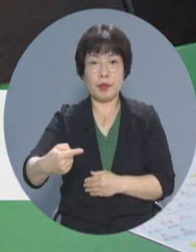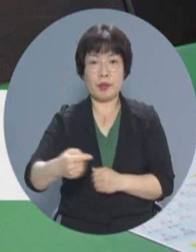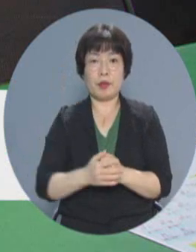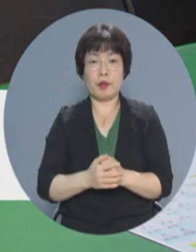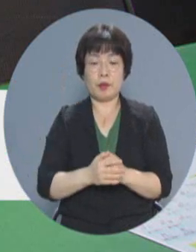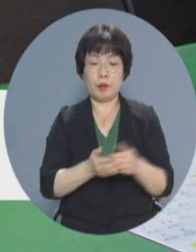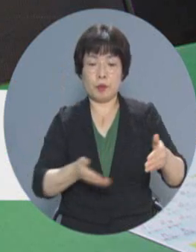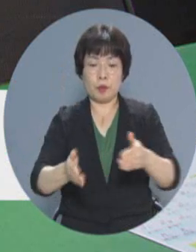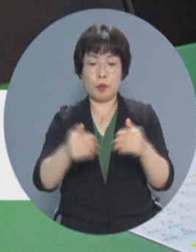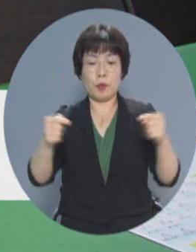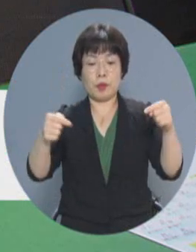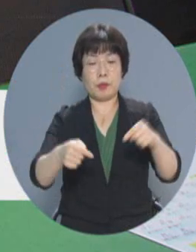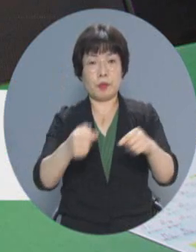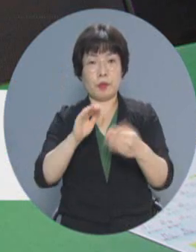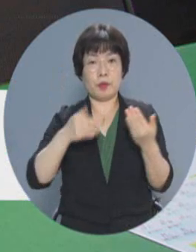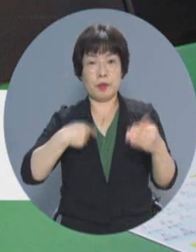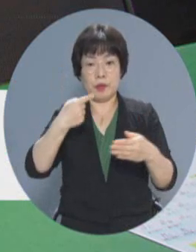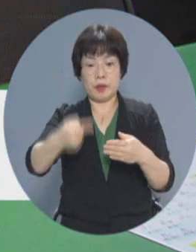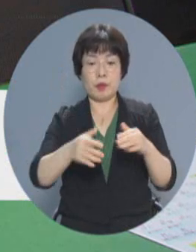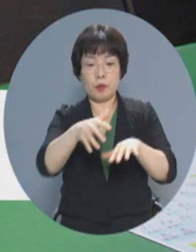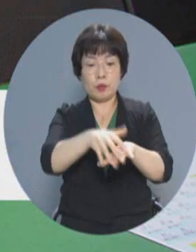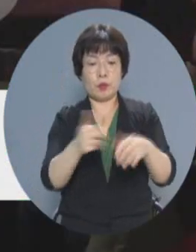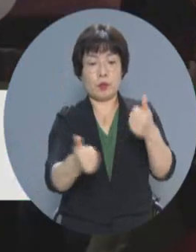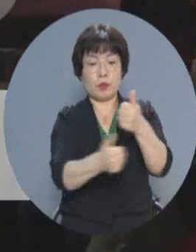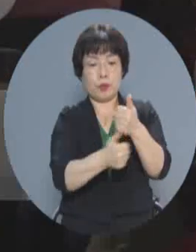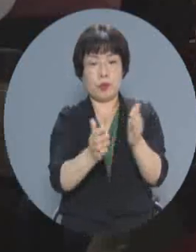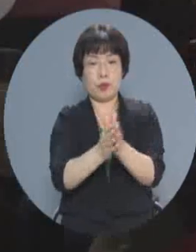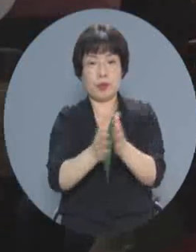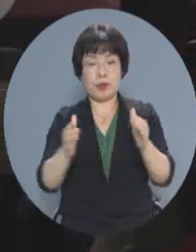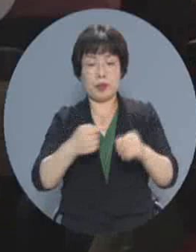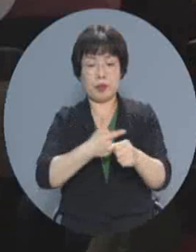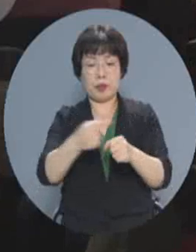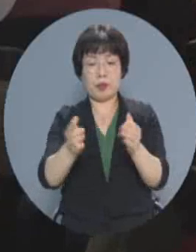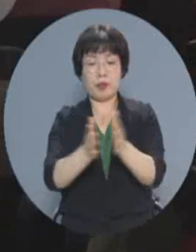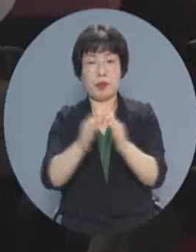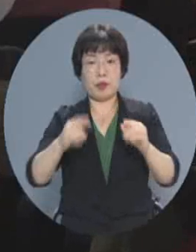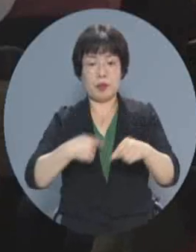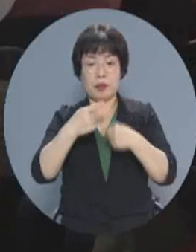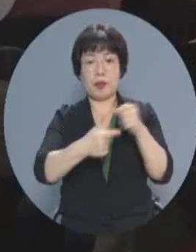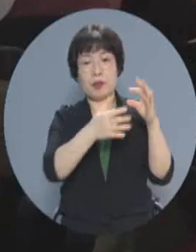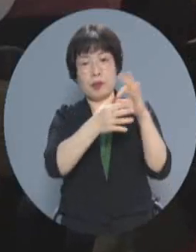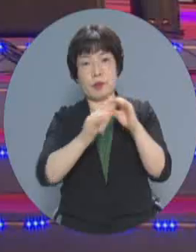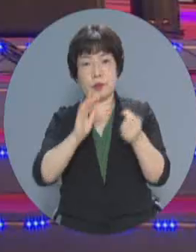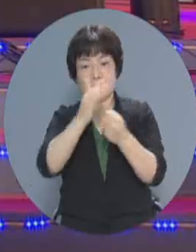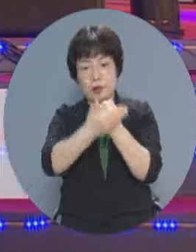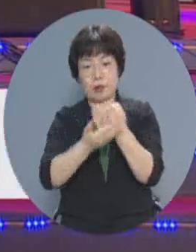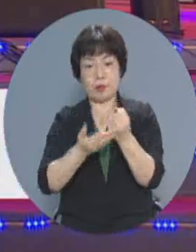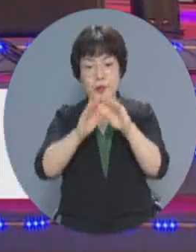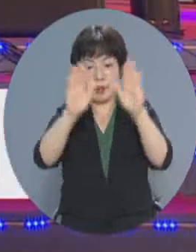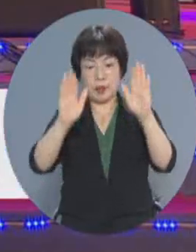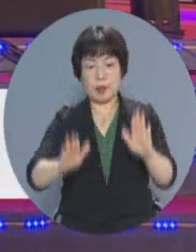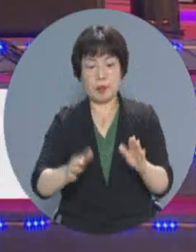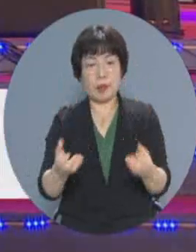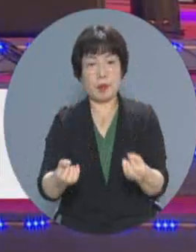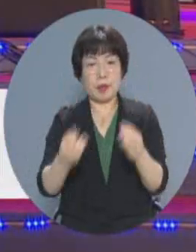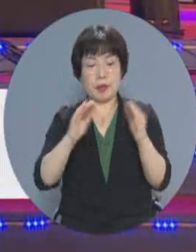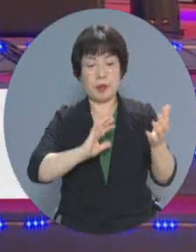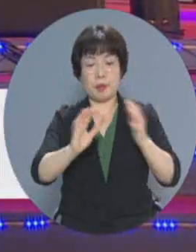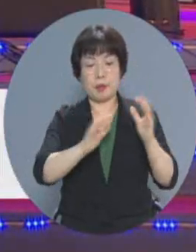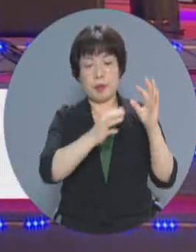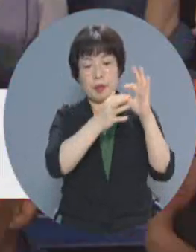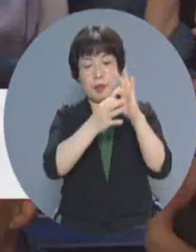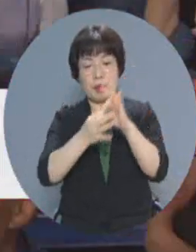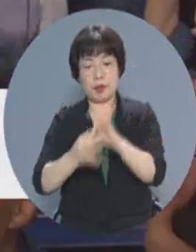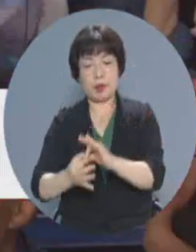또 협의를 해서 조직위원회를 출범. 내년부터는 해마다 섬 박람회와 관련된 페스티벌과 포럼 등이